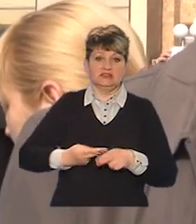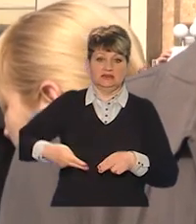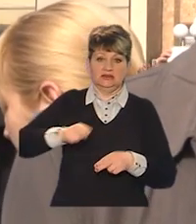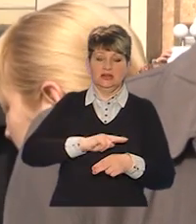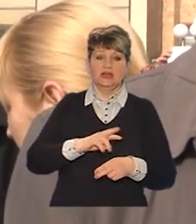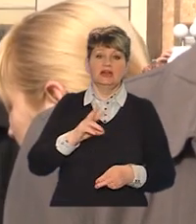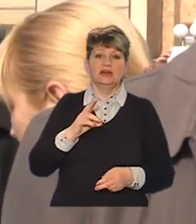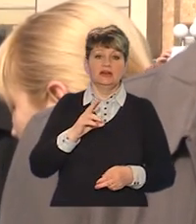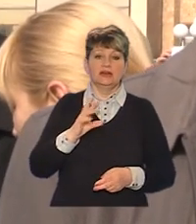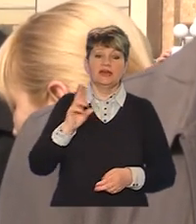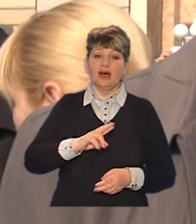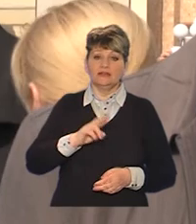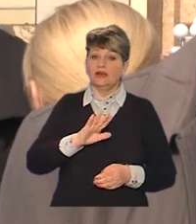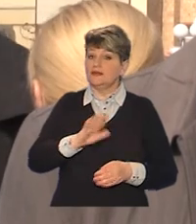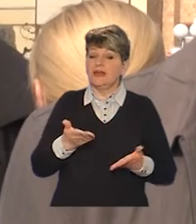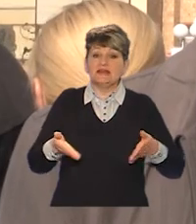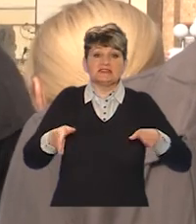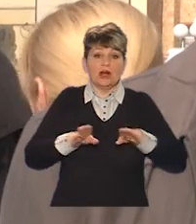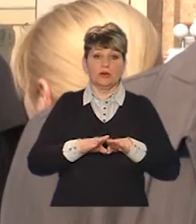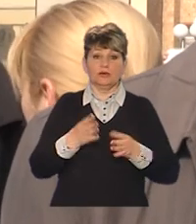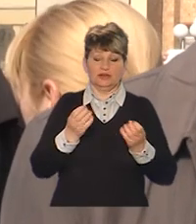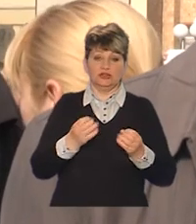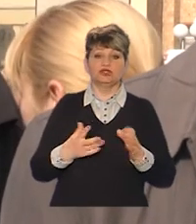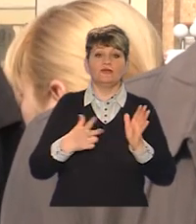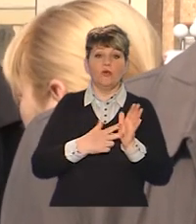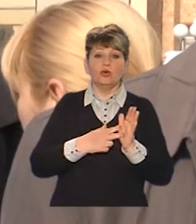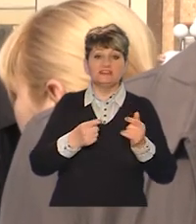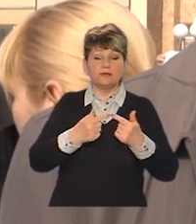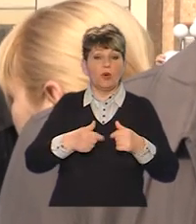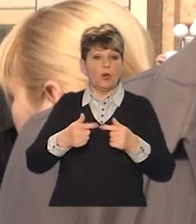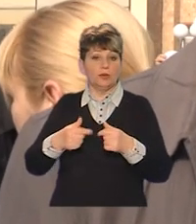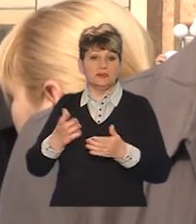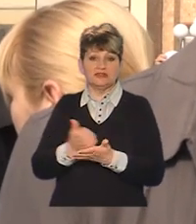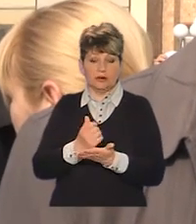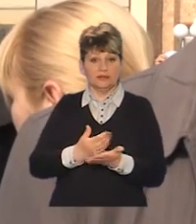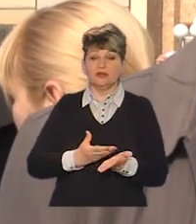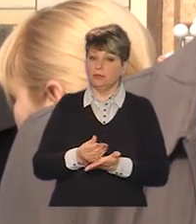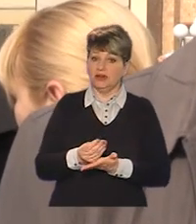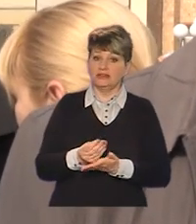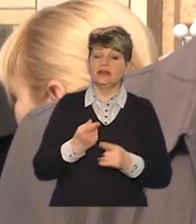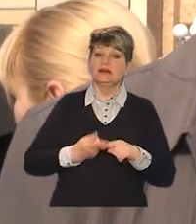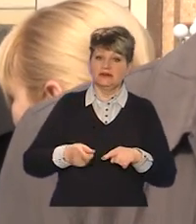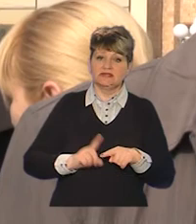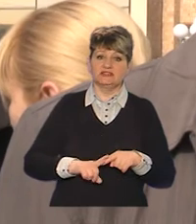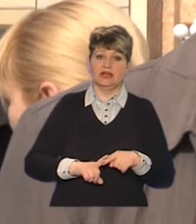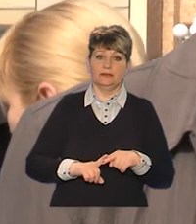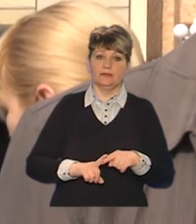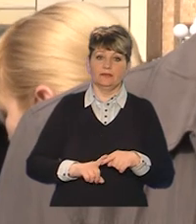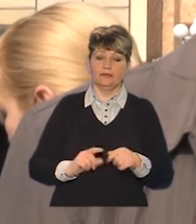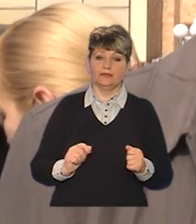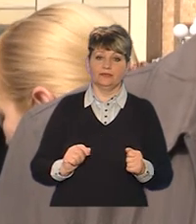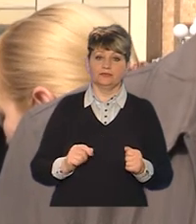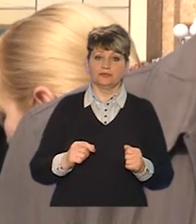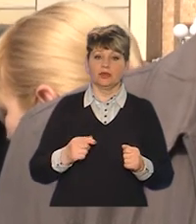З січень місяць не закрито ще 8 структурних підрозділів по заробітній платі. Але